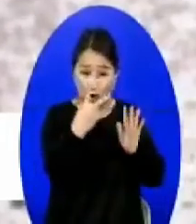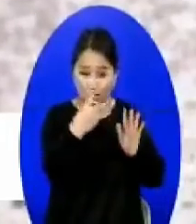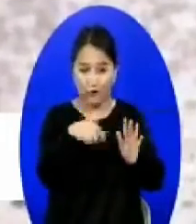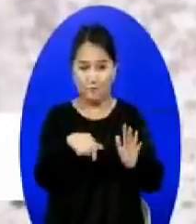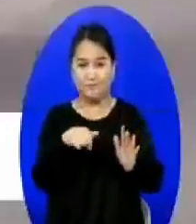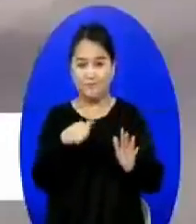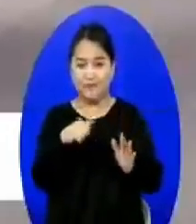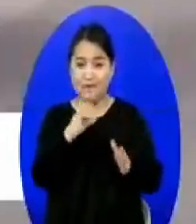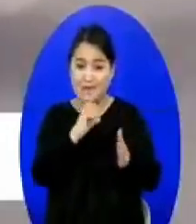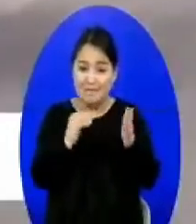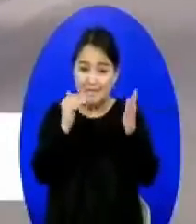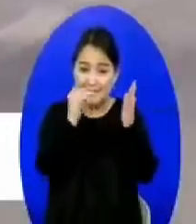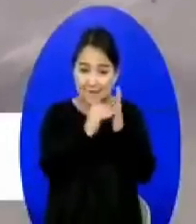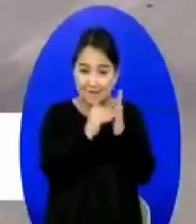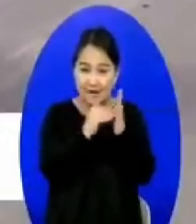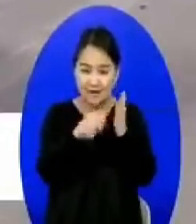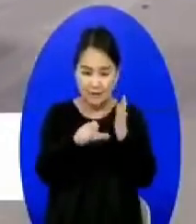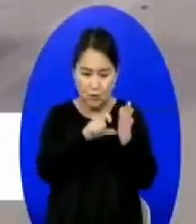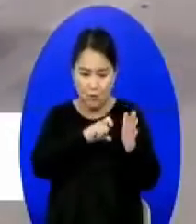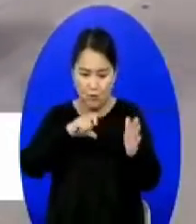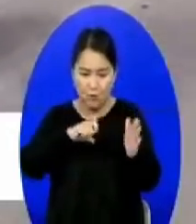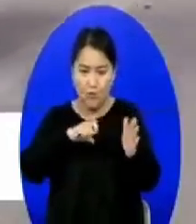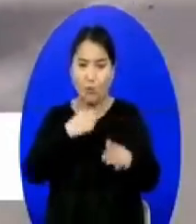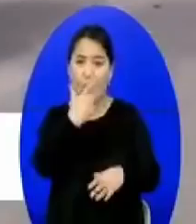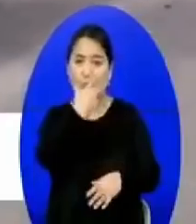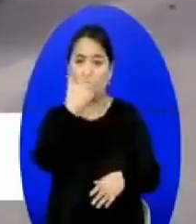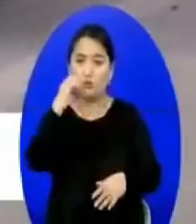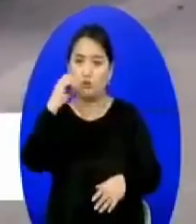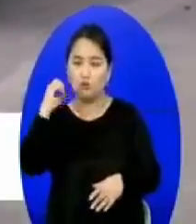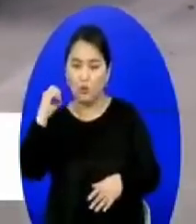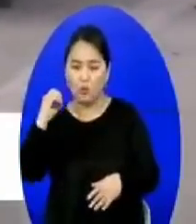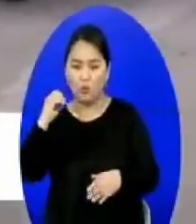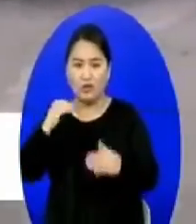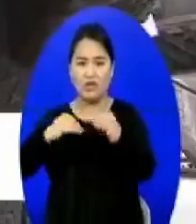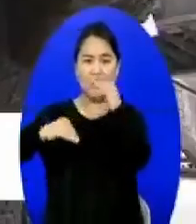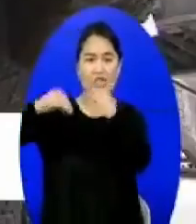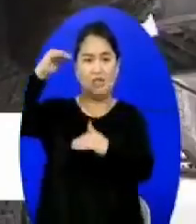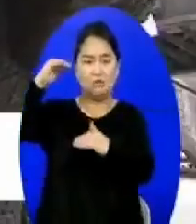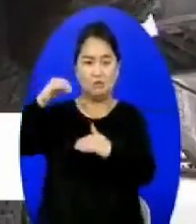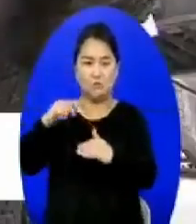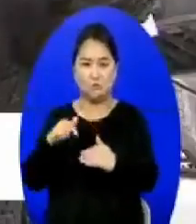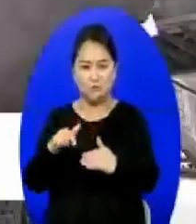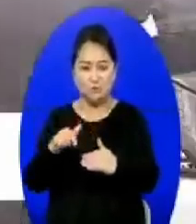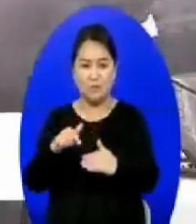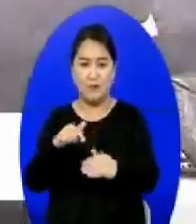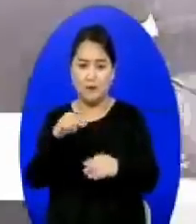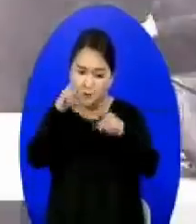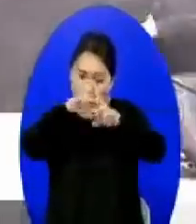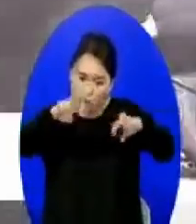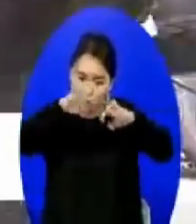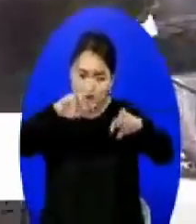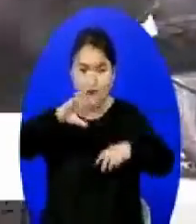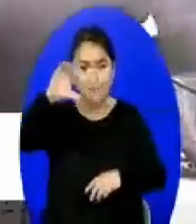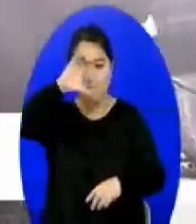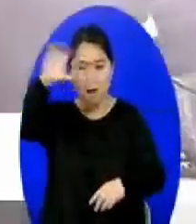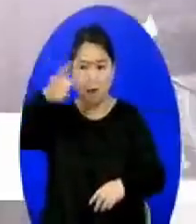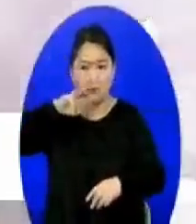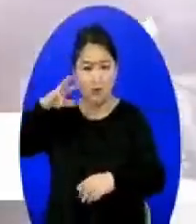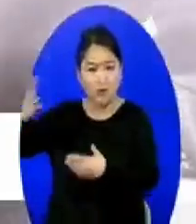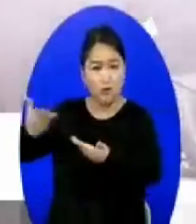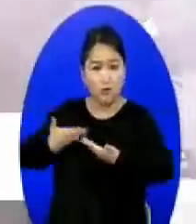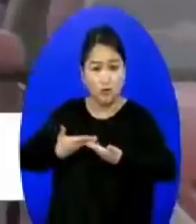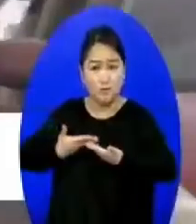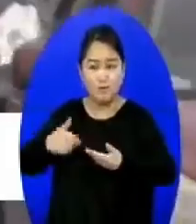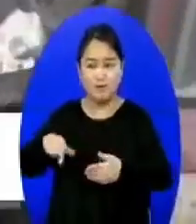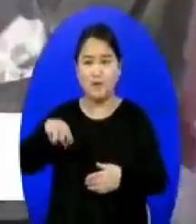яг стандартаас хүрлэгийн стандартаас 300 дахин өндөр байгаамаа гэдэг энэ судалгааны үзүүлэлтийг бол судалгааны байгууллагууд гаргасан байгаа.